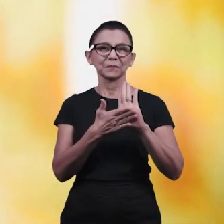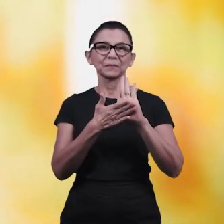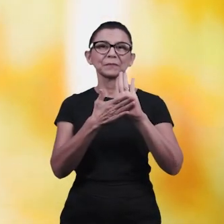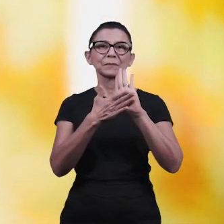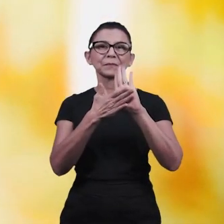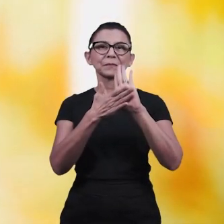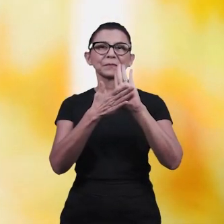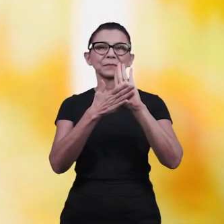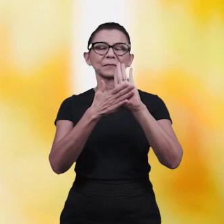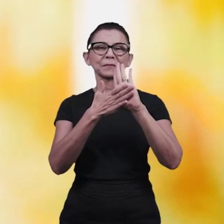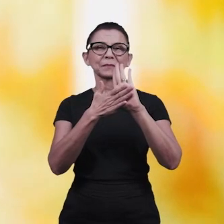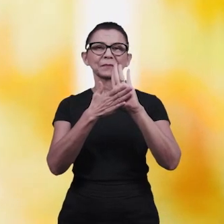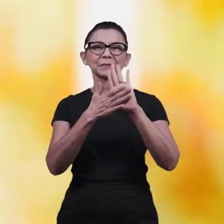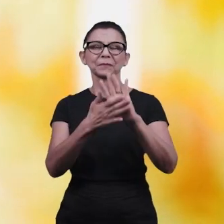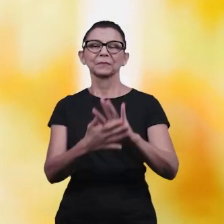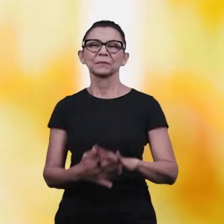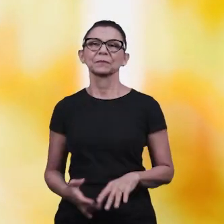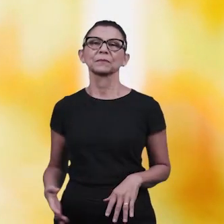Cristo,